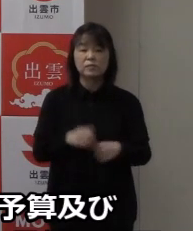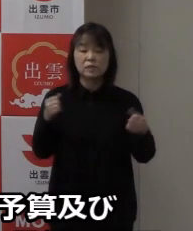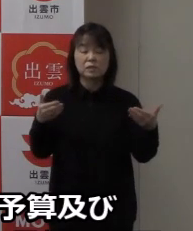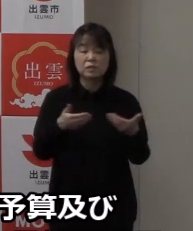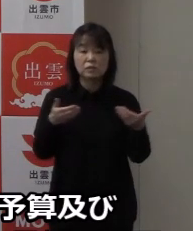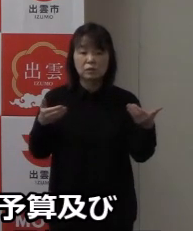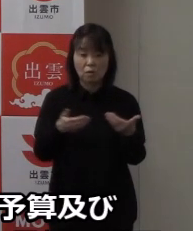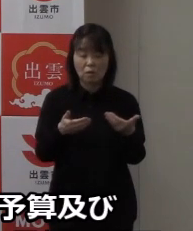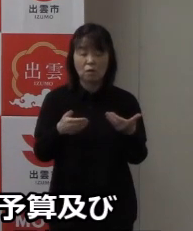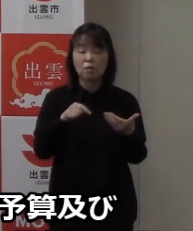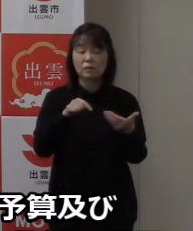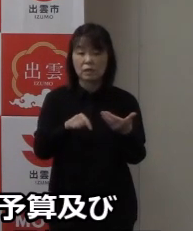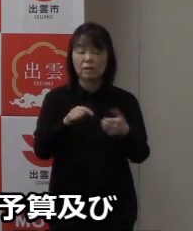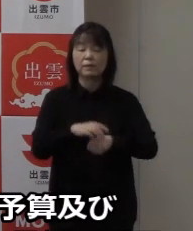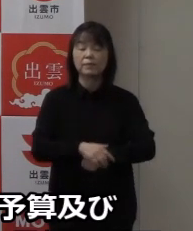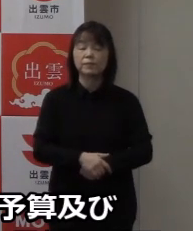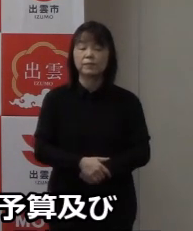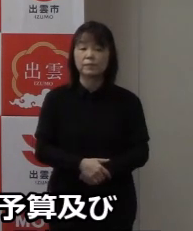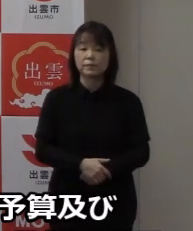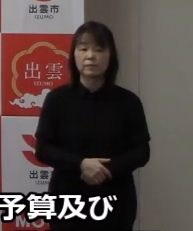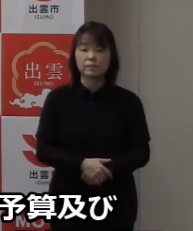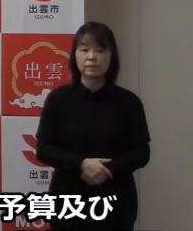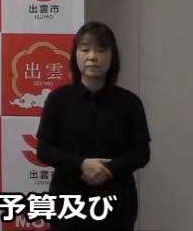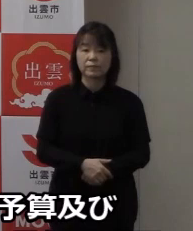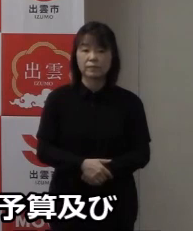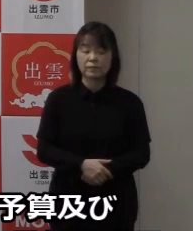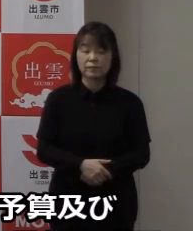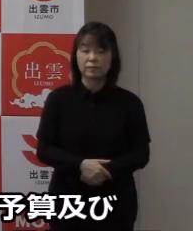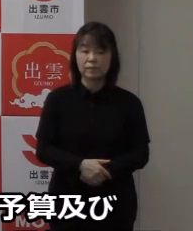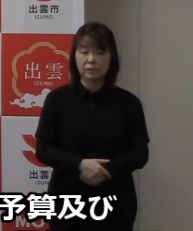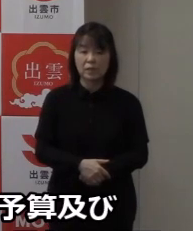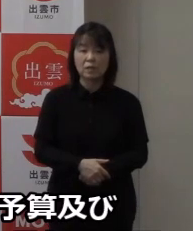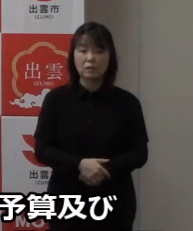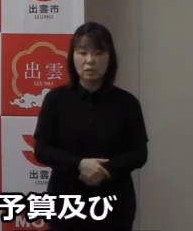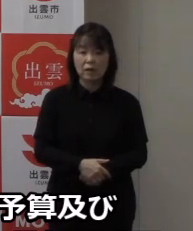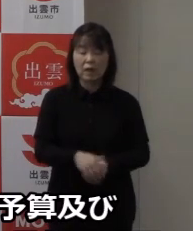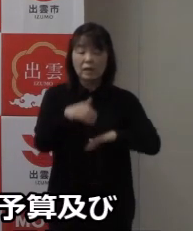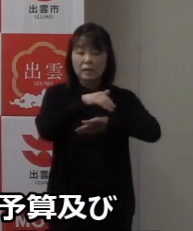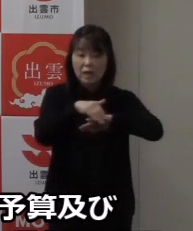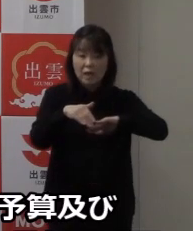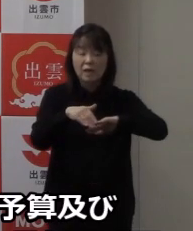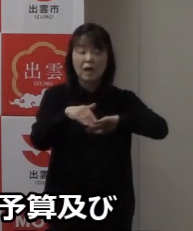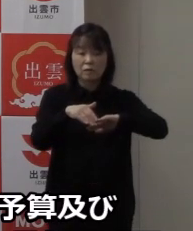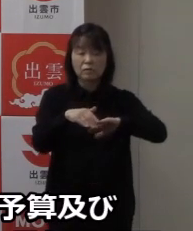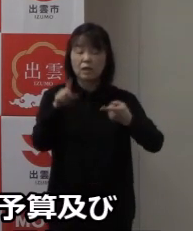第6次生活環境下水路改良事業の計画がございますので、それに基づいて、